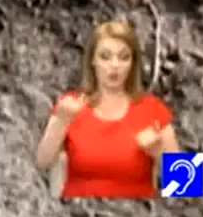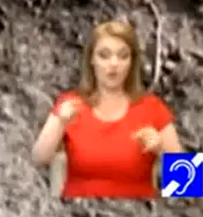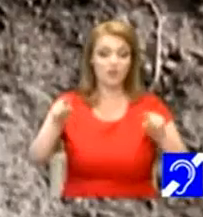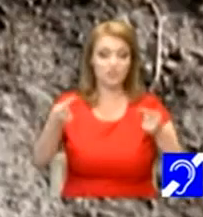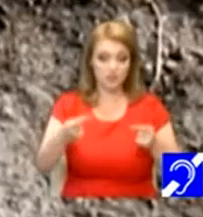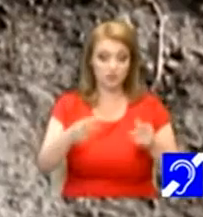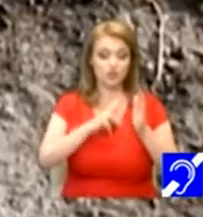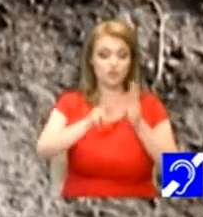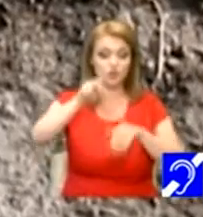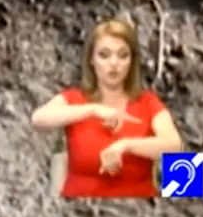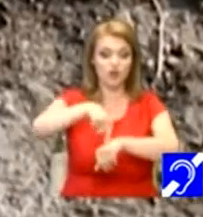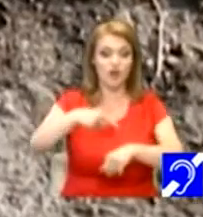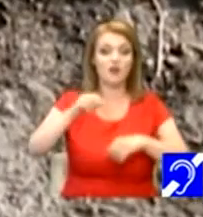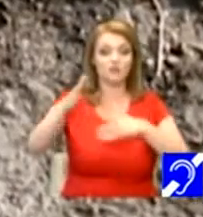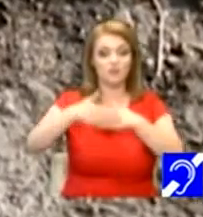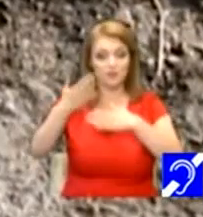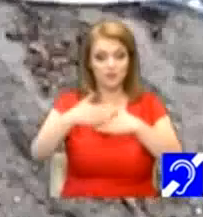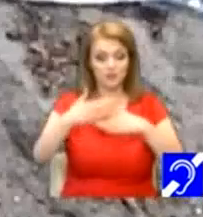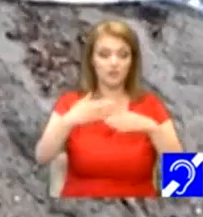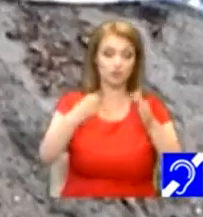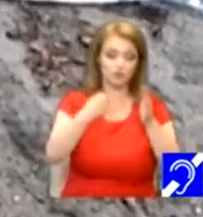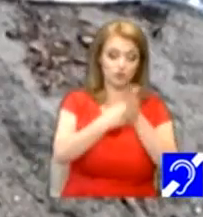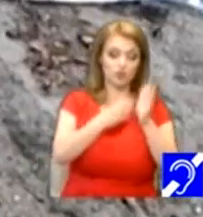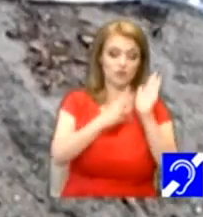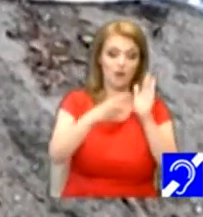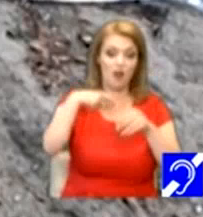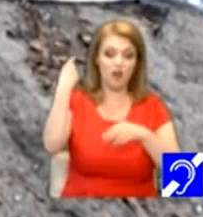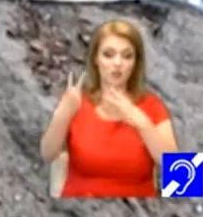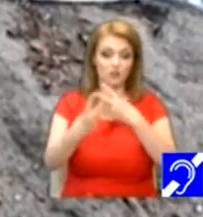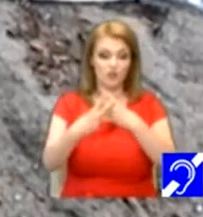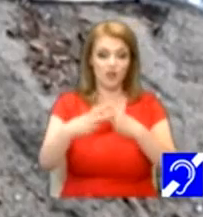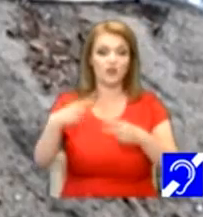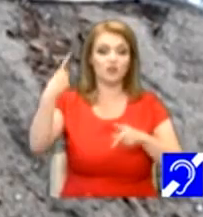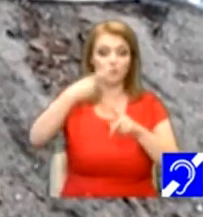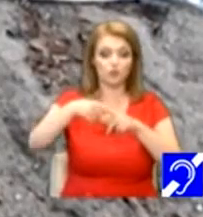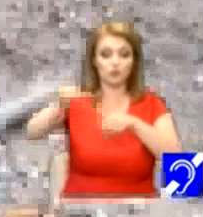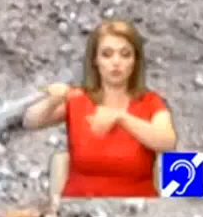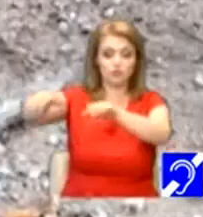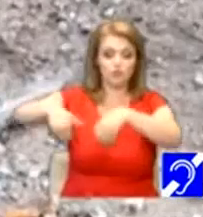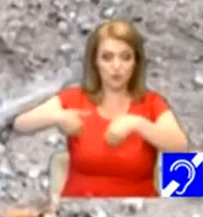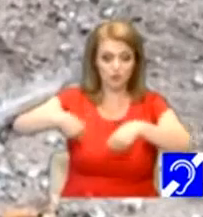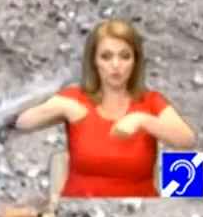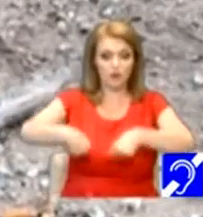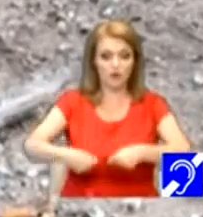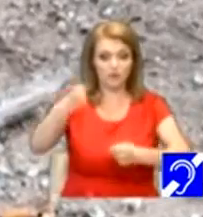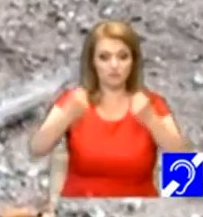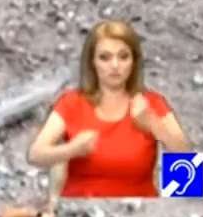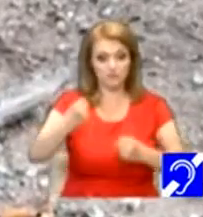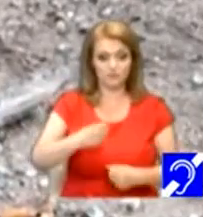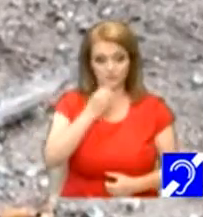72 de ore și riscă de la 3 până la 7 ani de închisoare, cu anularea dreptului de a conduce mijloace de transport.